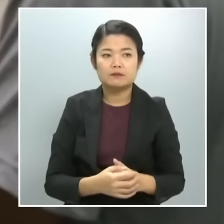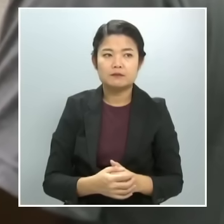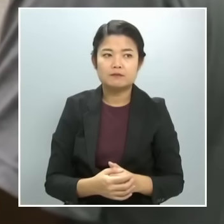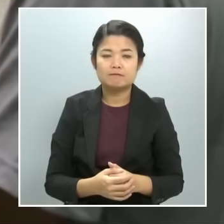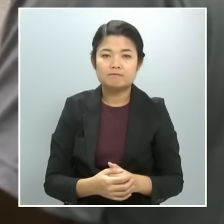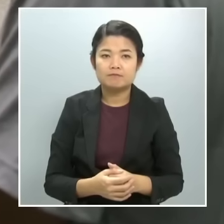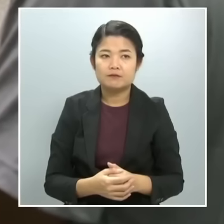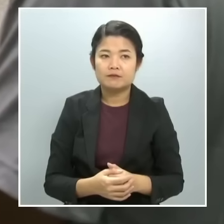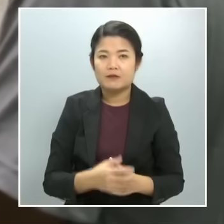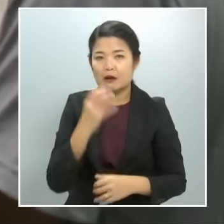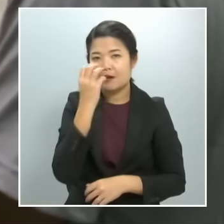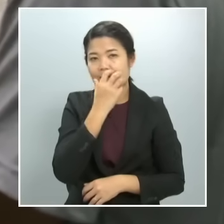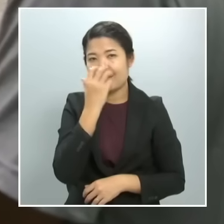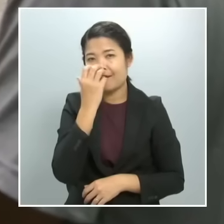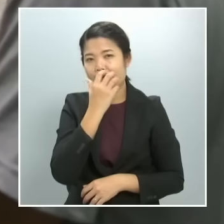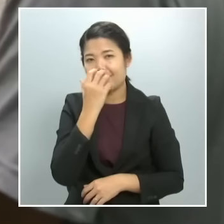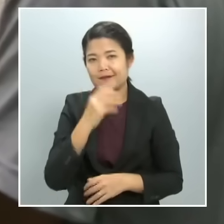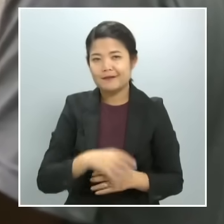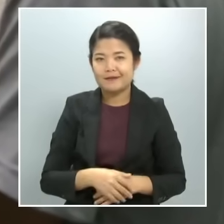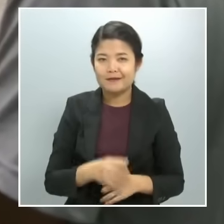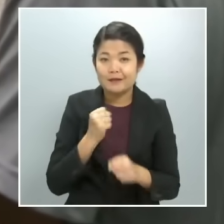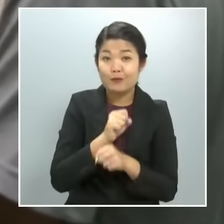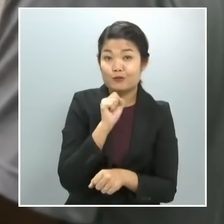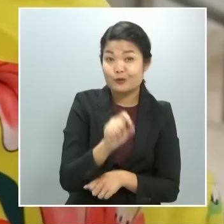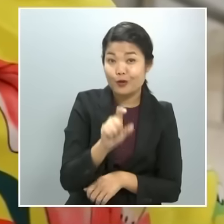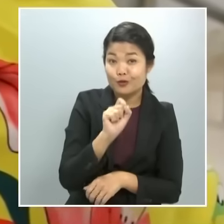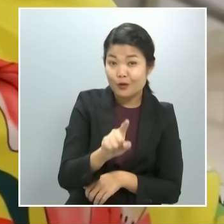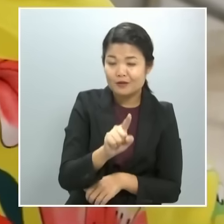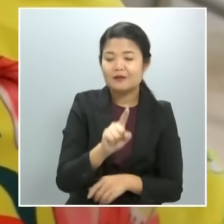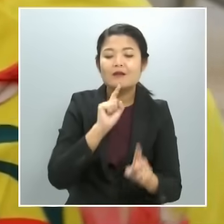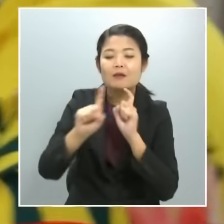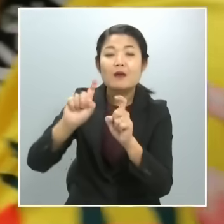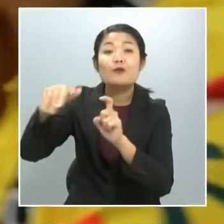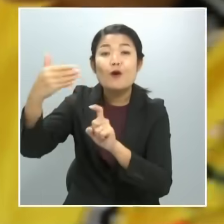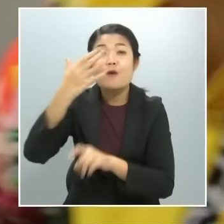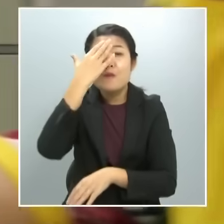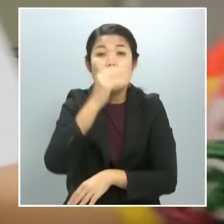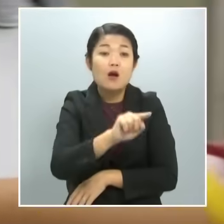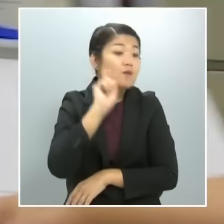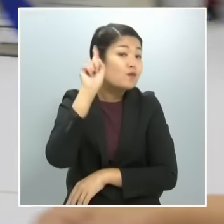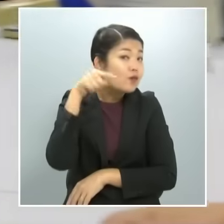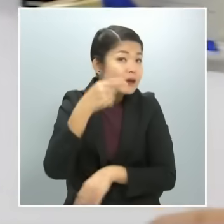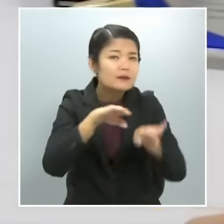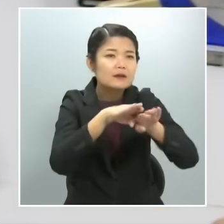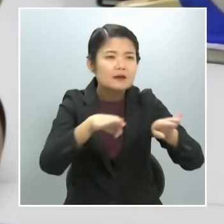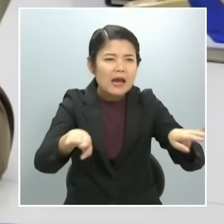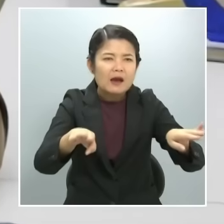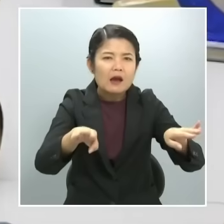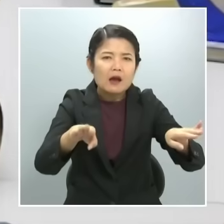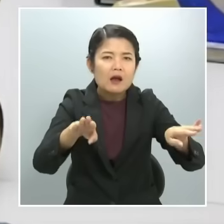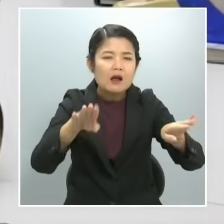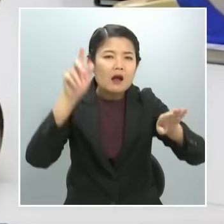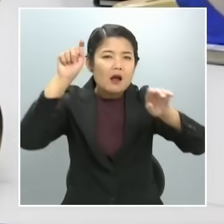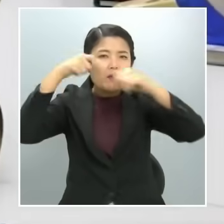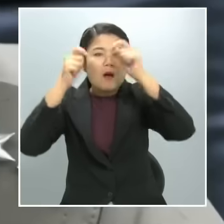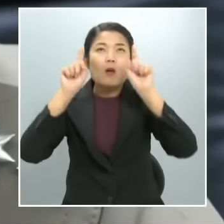นิ่งนอนใจผมขำเดี๋ยวเร่งสืบสวนสอบสวนส่วนอื่นไปก่อนเพราะว่าอาการของน้องอย่างที่เรารายงานไปก็คือน้องมีอาการที่